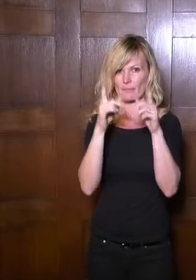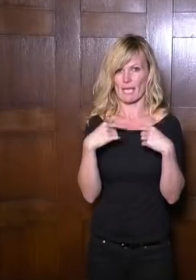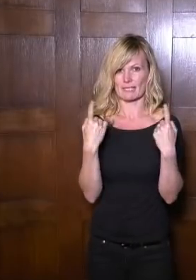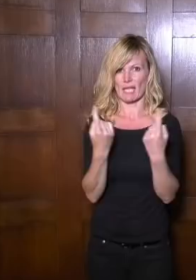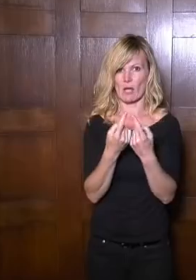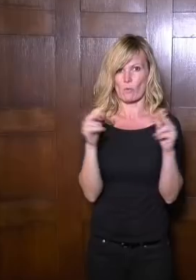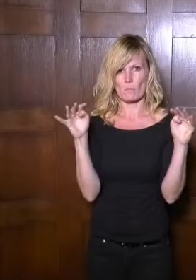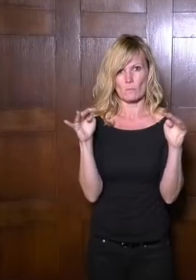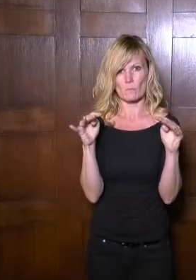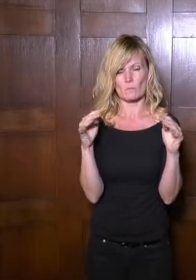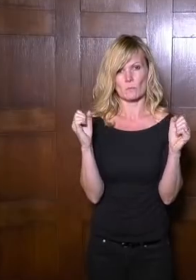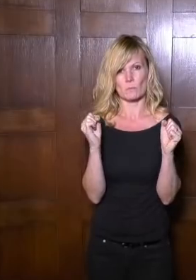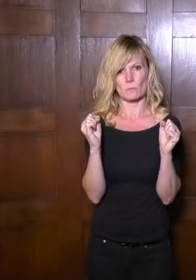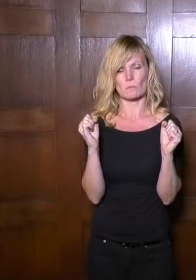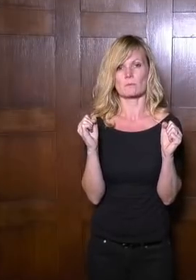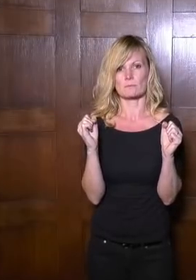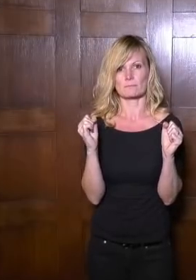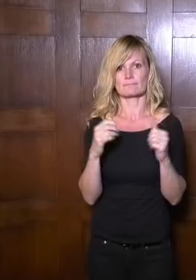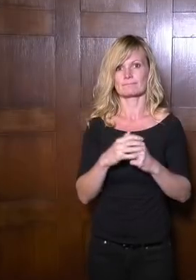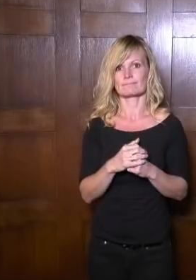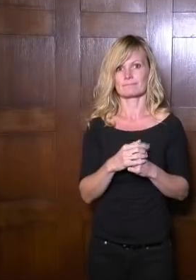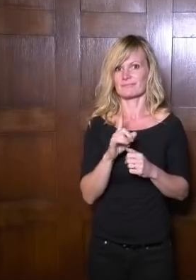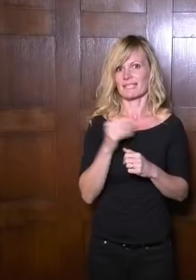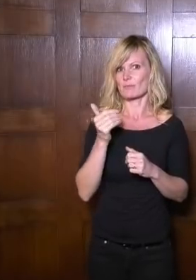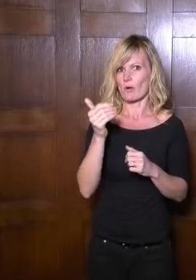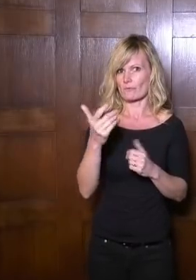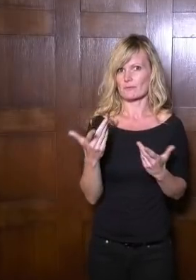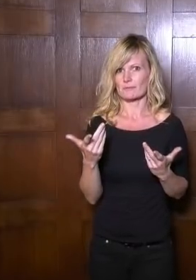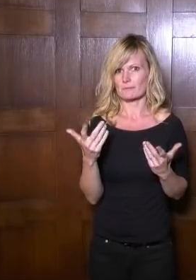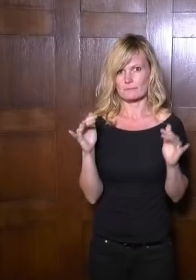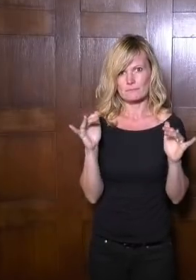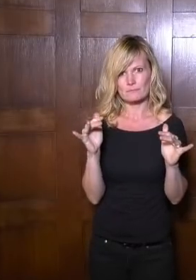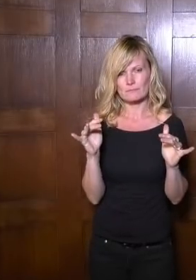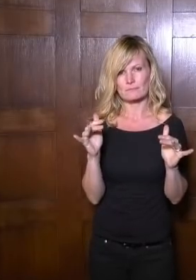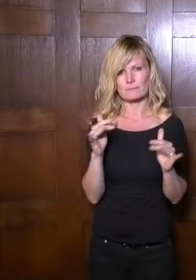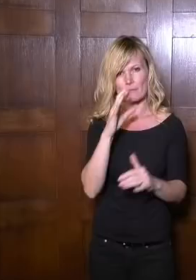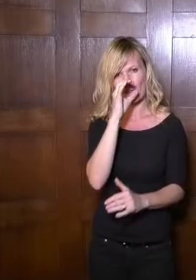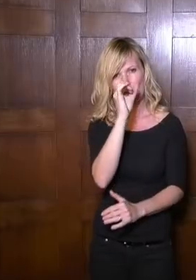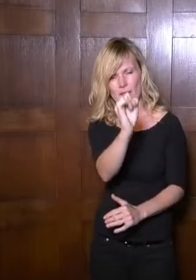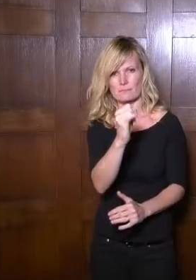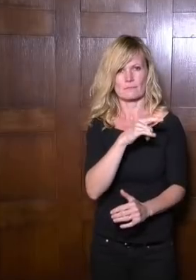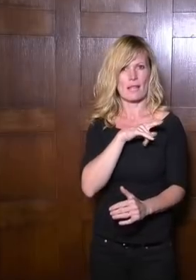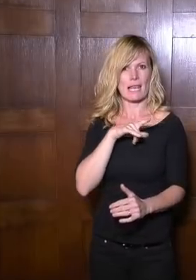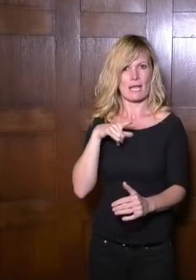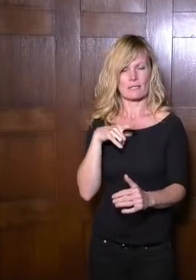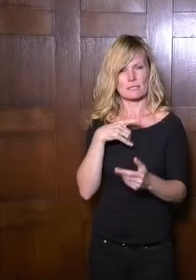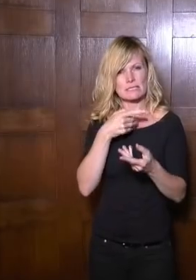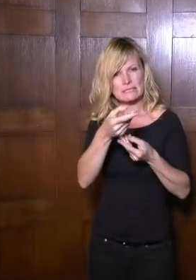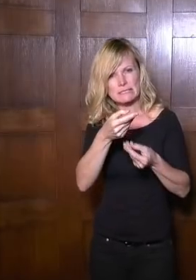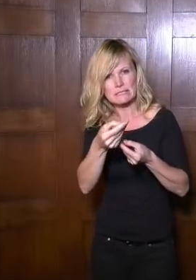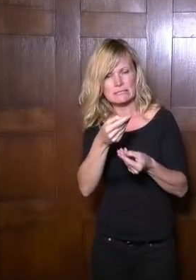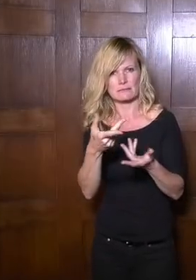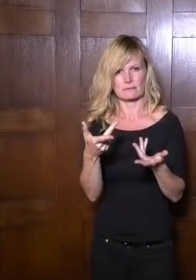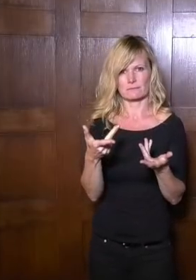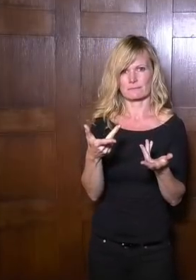alle gespürt. Das kommt nicht so häufig vor, dass man sich so lange so intensiv austauscht,